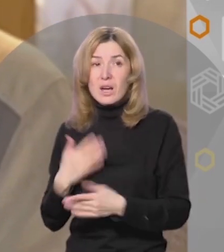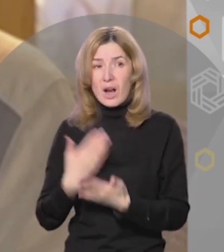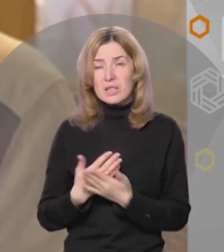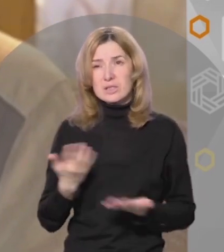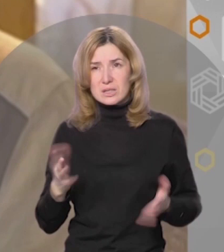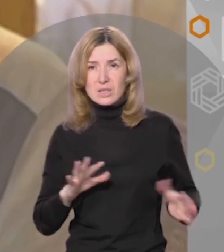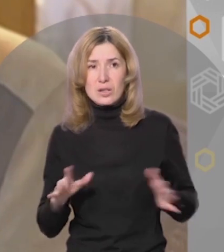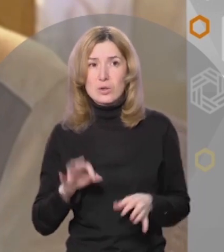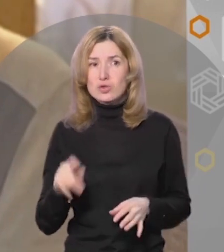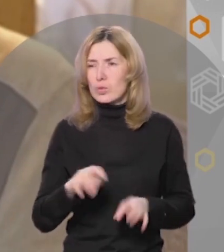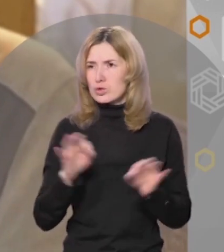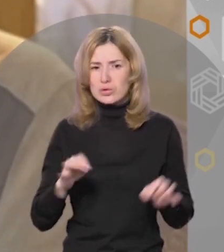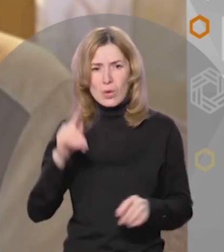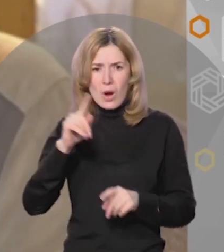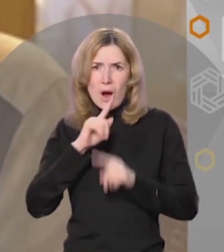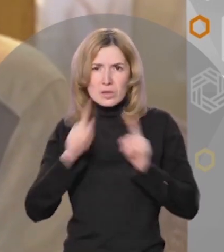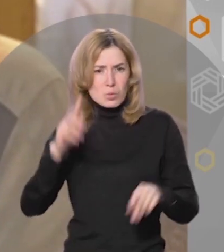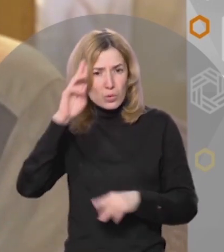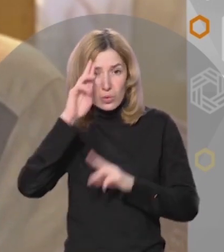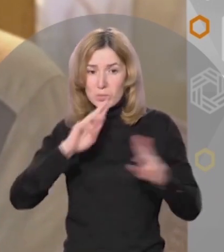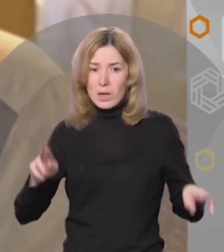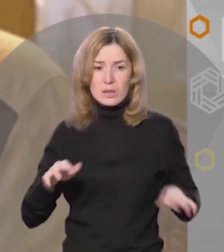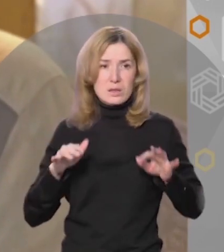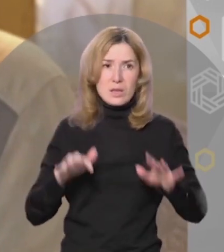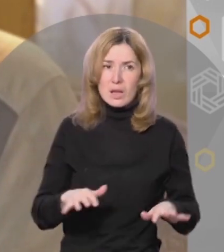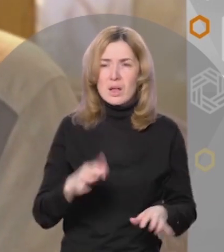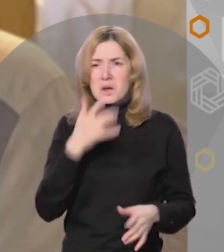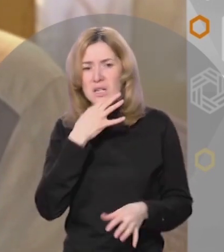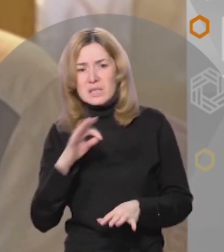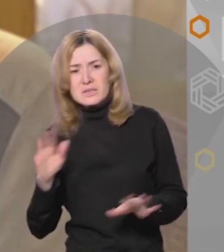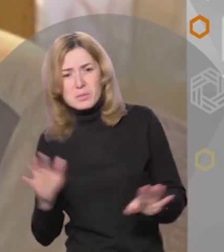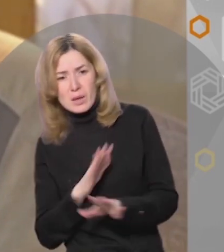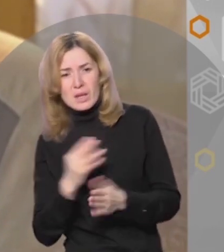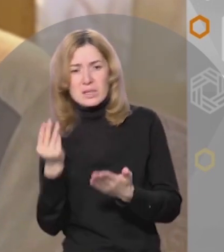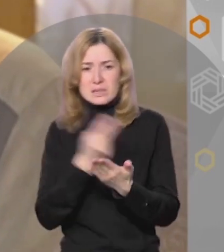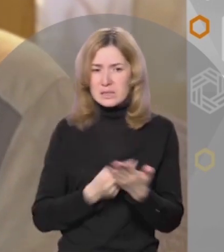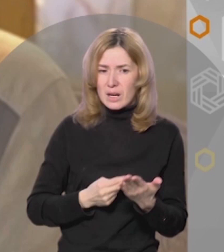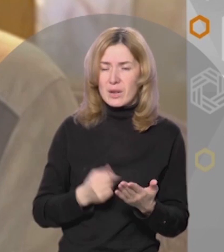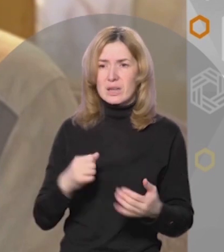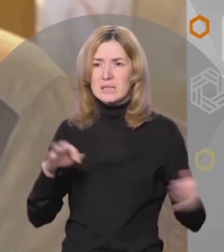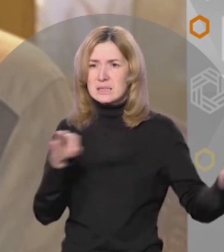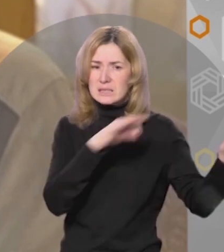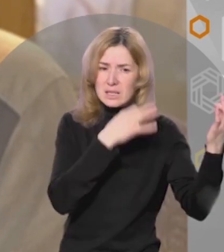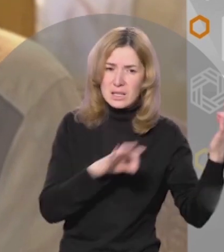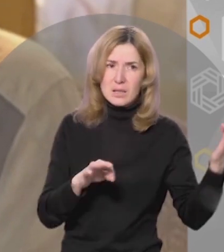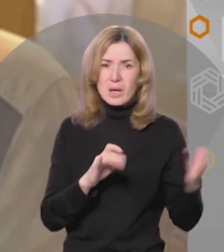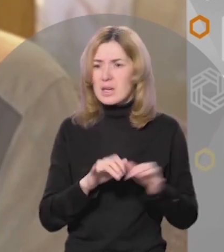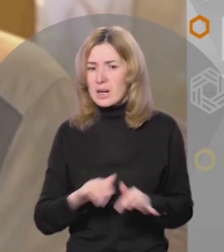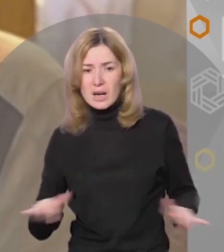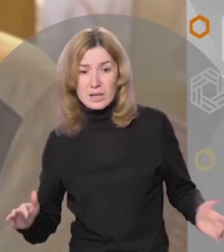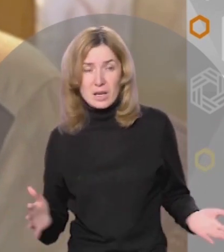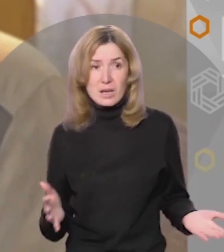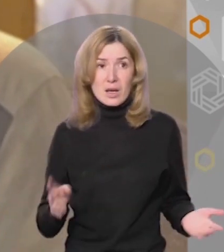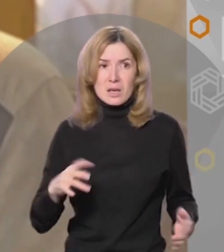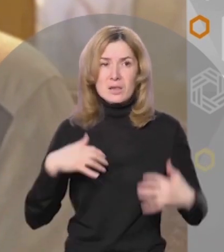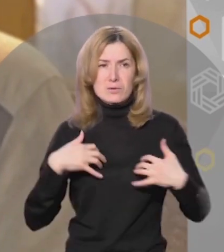кажется иногда, что он ничего особенного не умеет делать, ни красиво петь, ни рисовать, ни играть на скрипке или рояле.